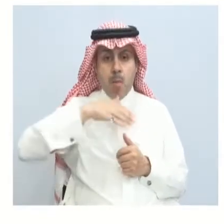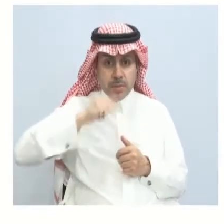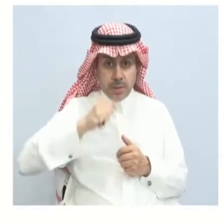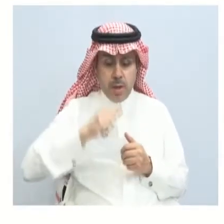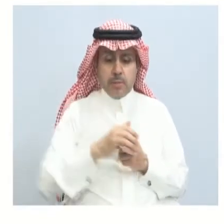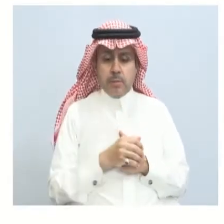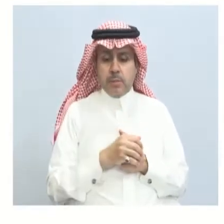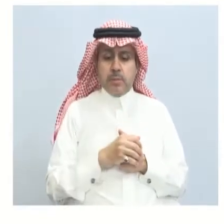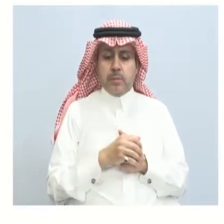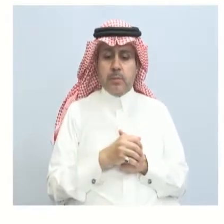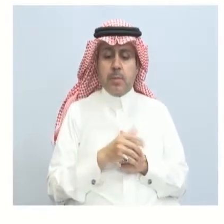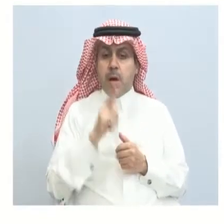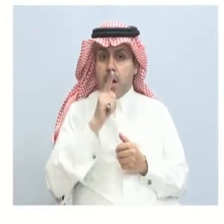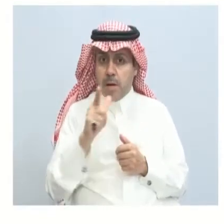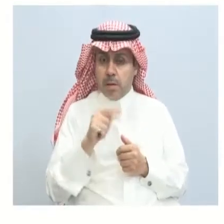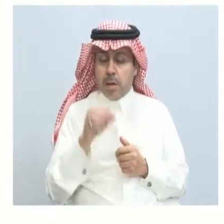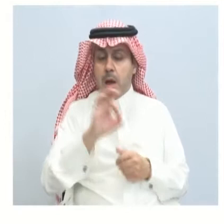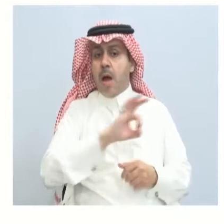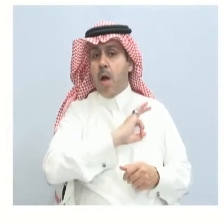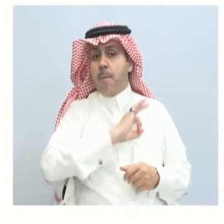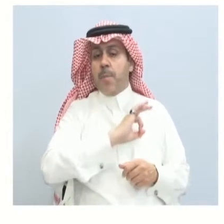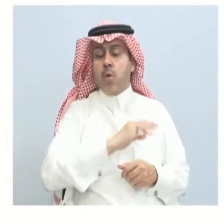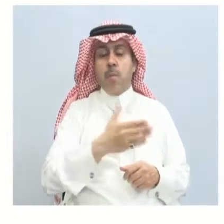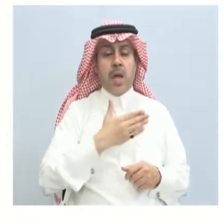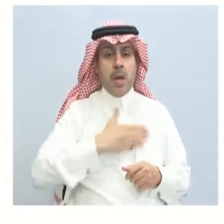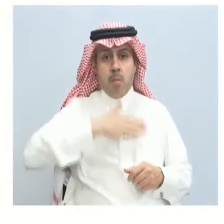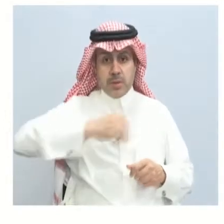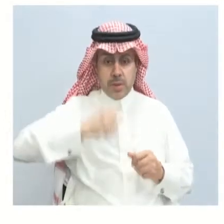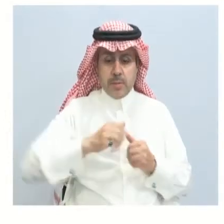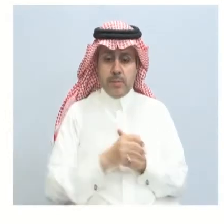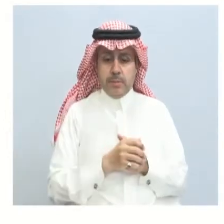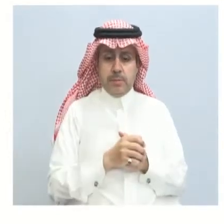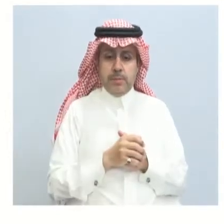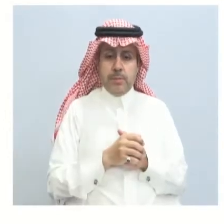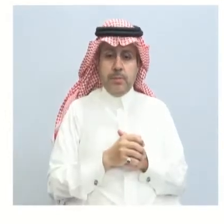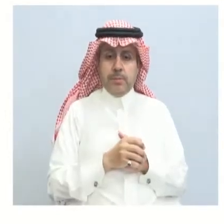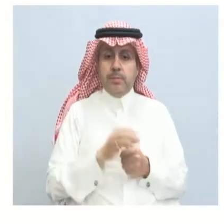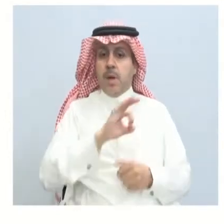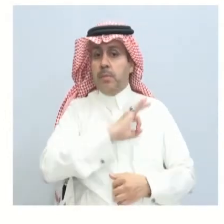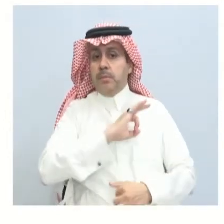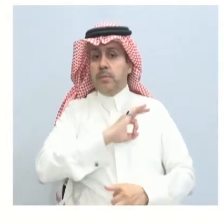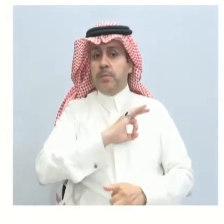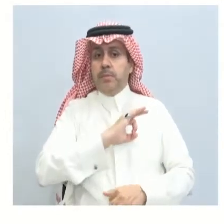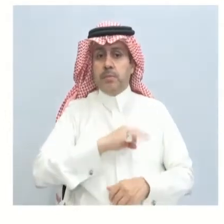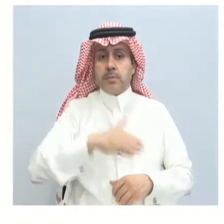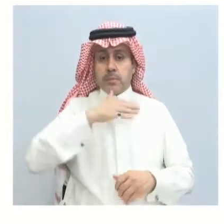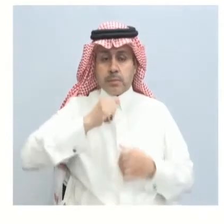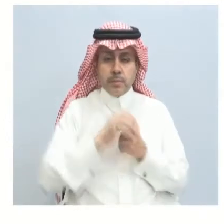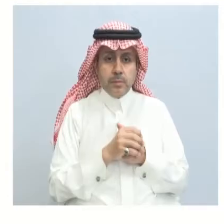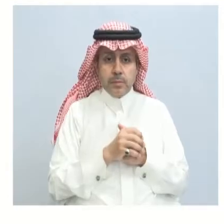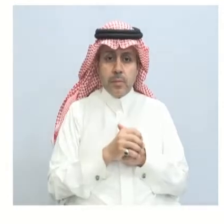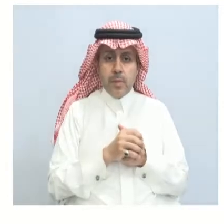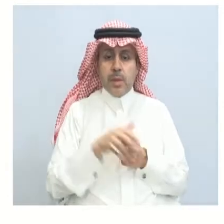وسلم قال ان احبكم الي اي محبه النبي صلى الله عليه وسلم لمن